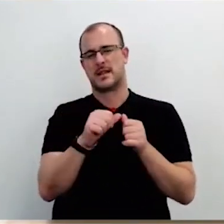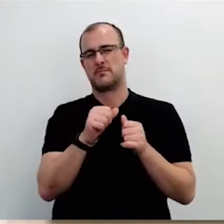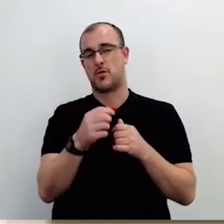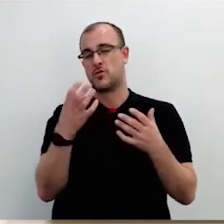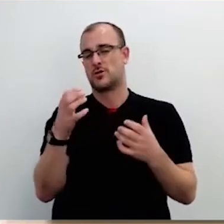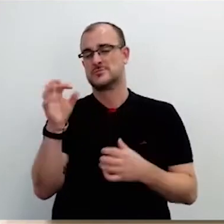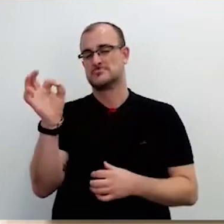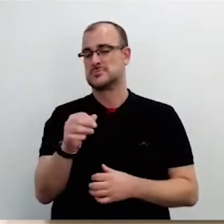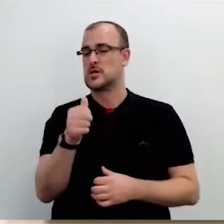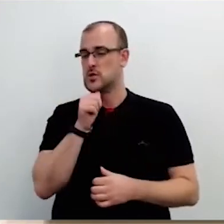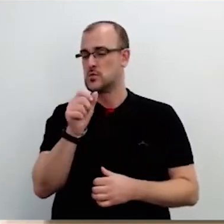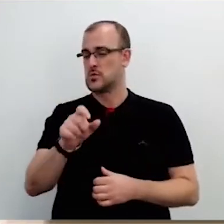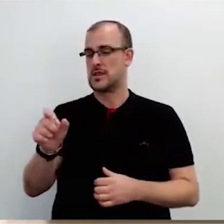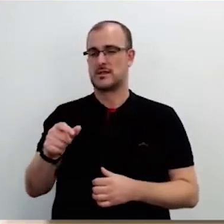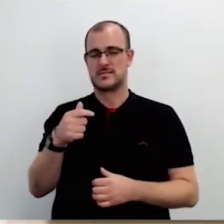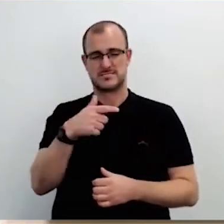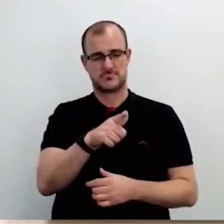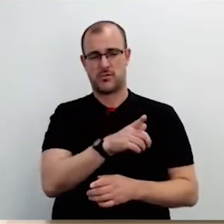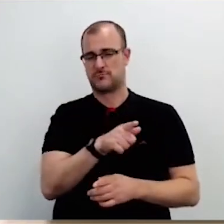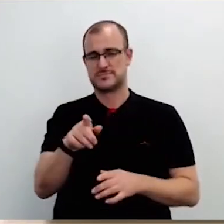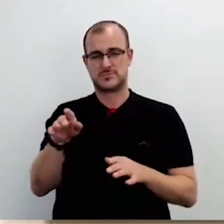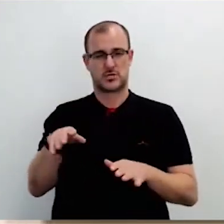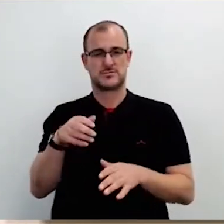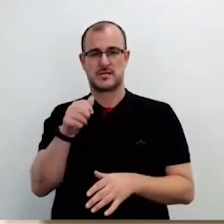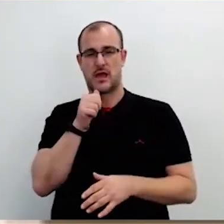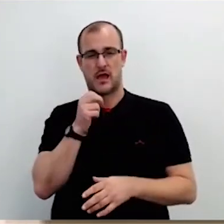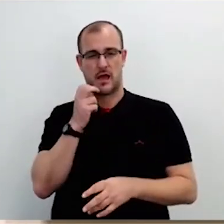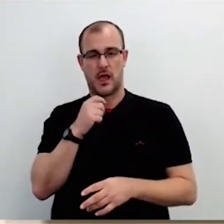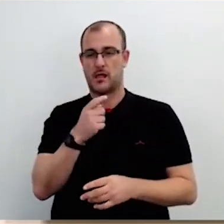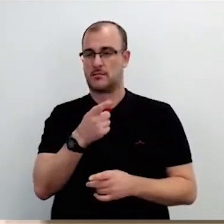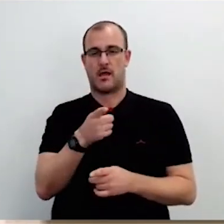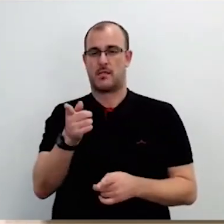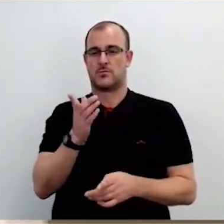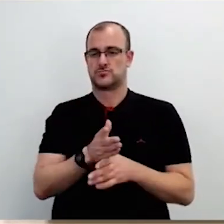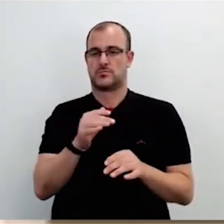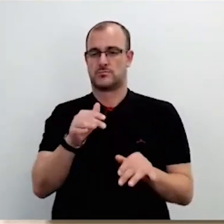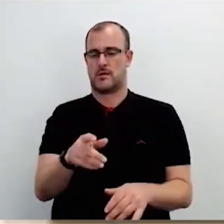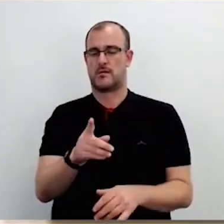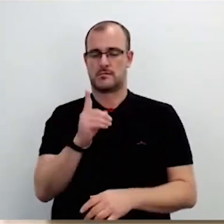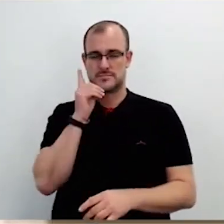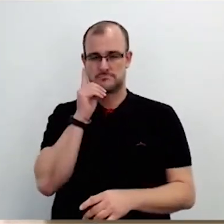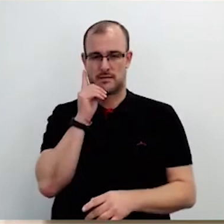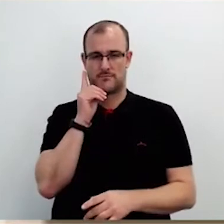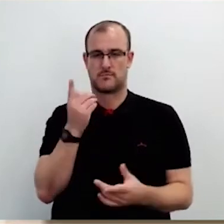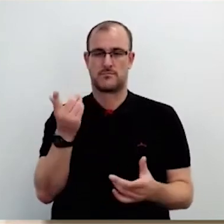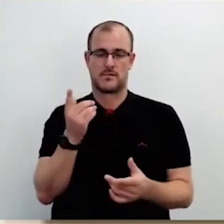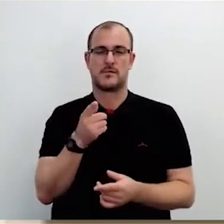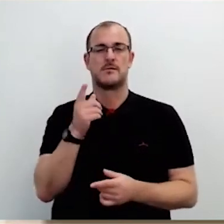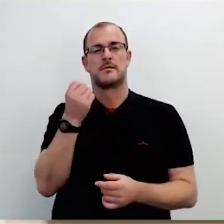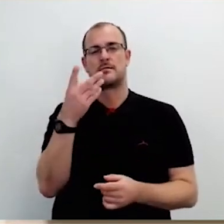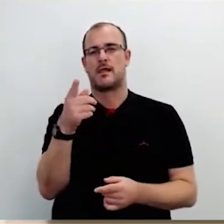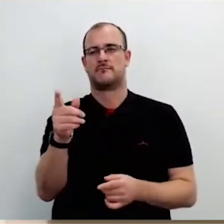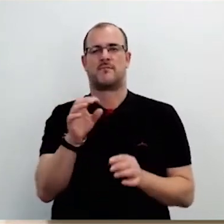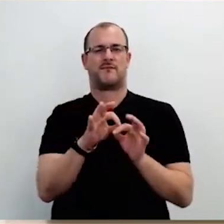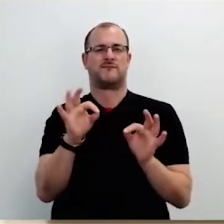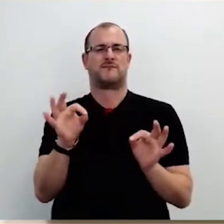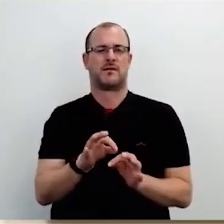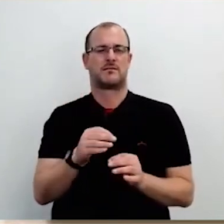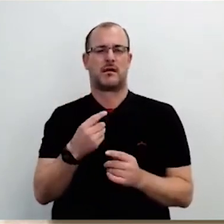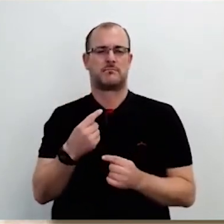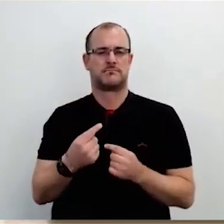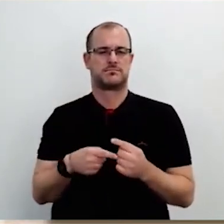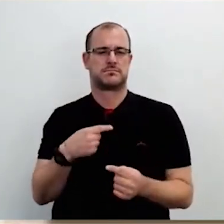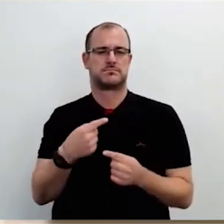90% unserer Jugendlichen zwischen 12 und 19 Jahren haben inzwischen ein Smartphone. Und natürlich entwickeln sie Fähigkeiten, damit